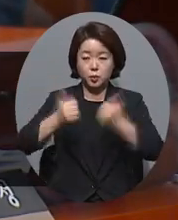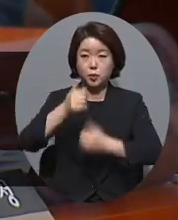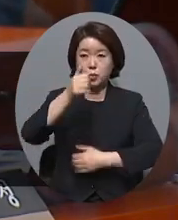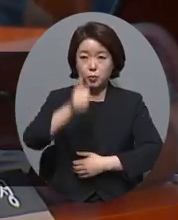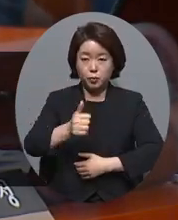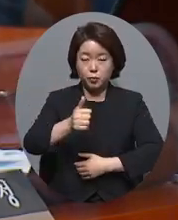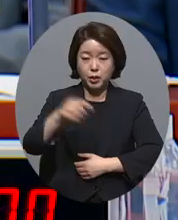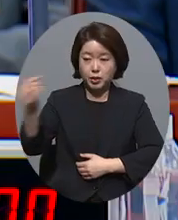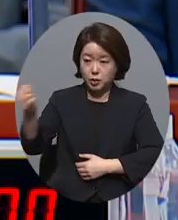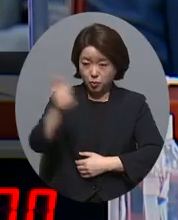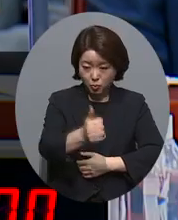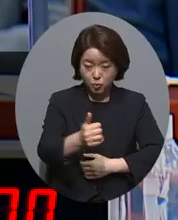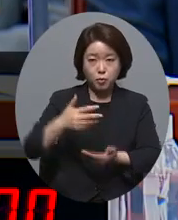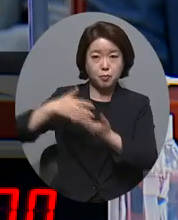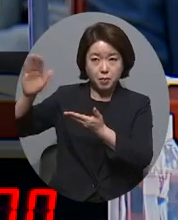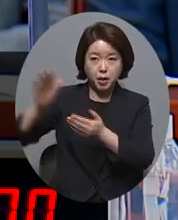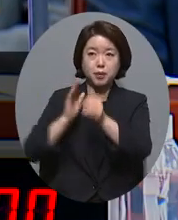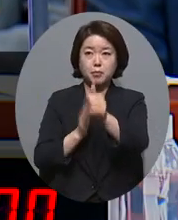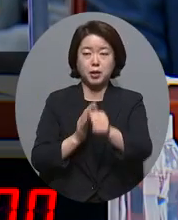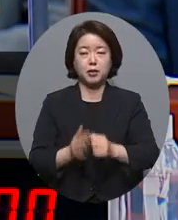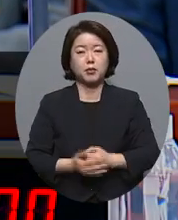퇴장을 요구하는 것이